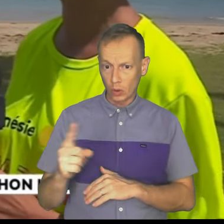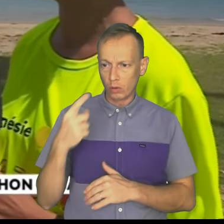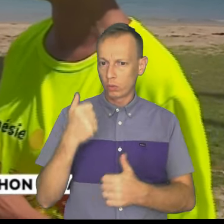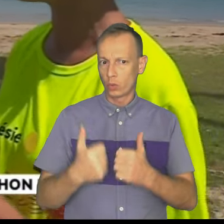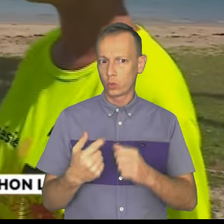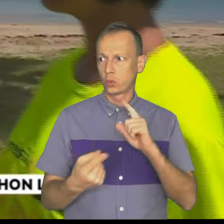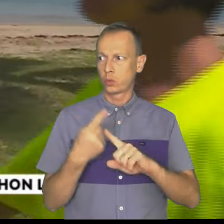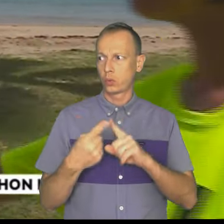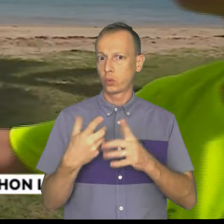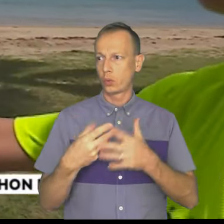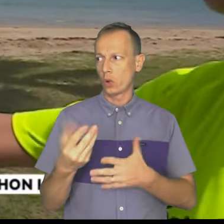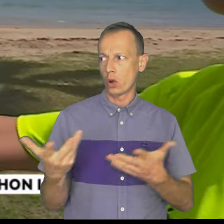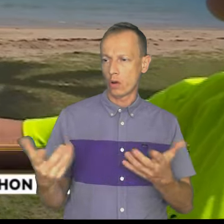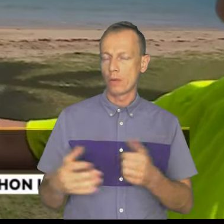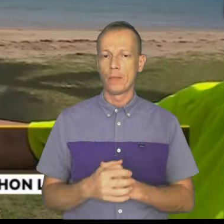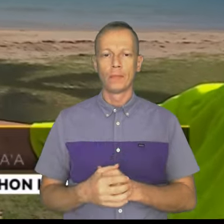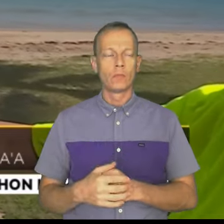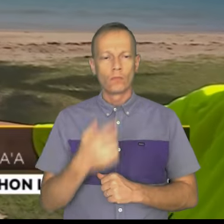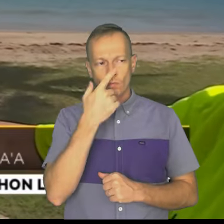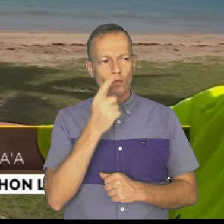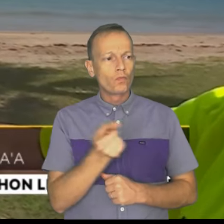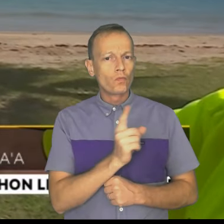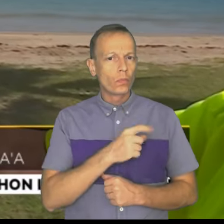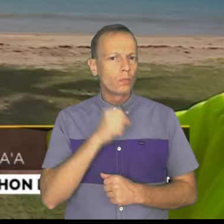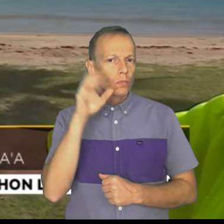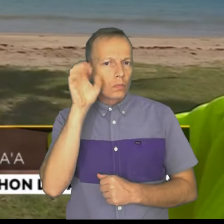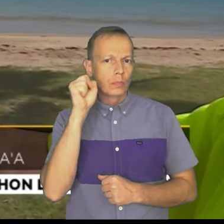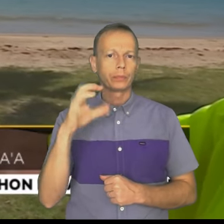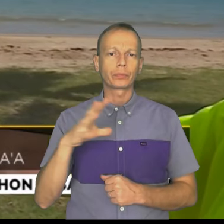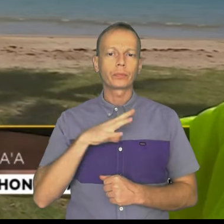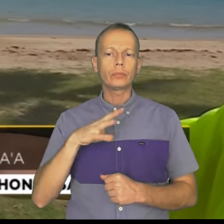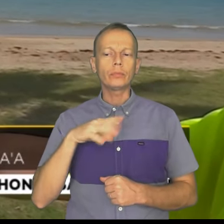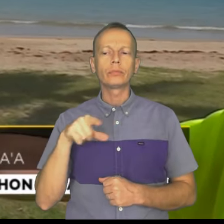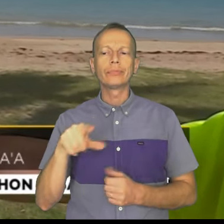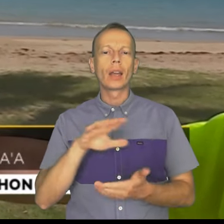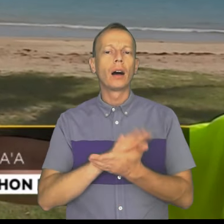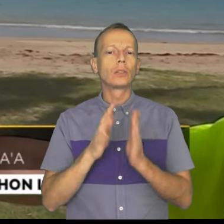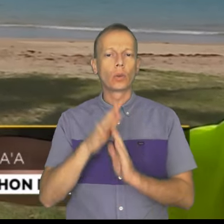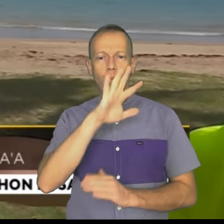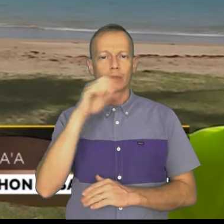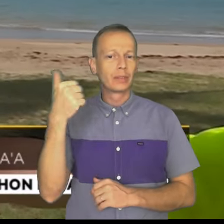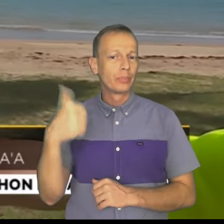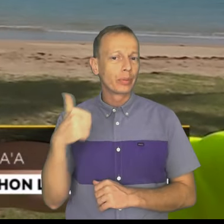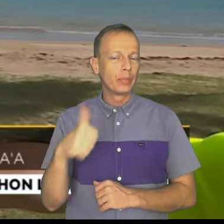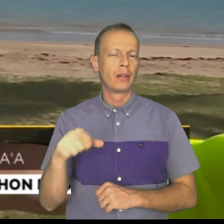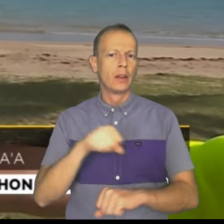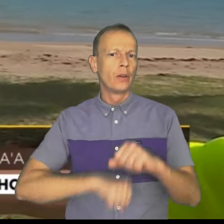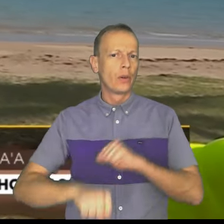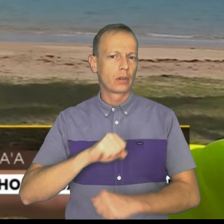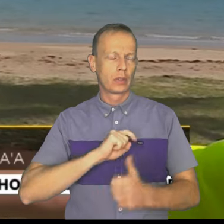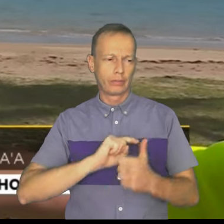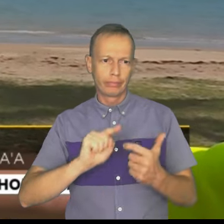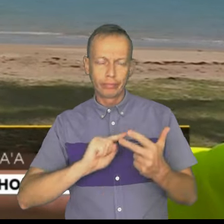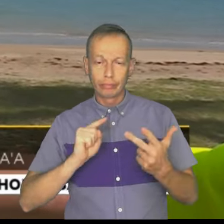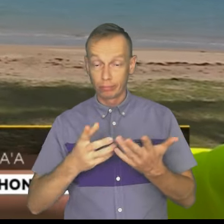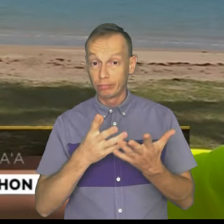une course comme ça en plein air ? Je ne pense pas, puisque j'ai entendu que l'association Polynésie la Première a mis en place d